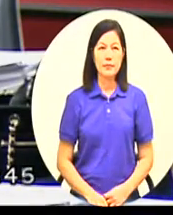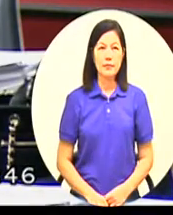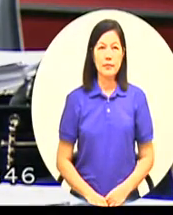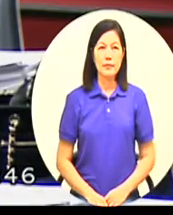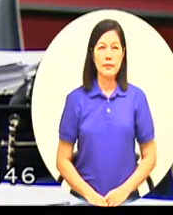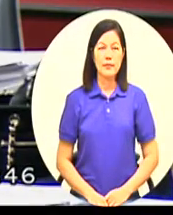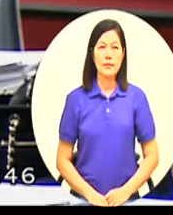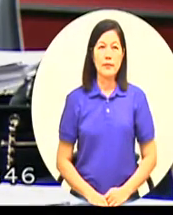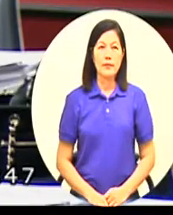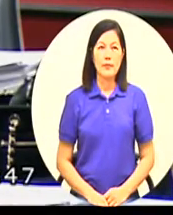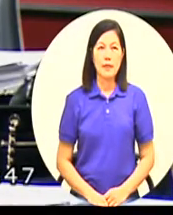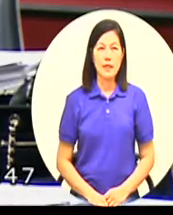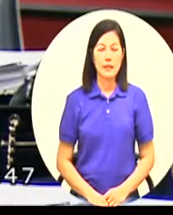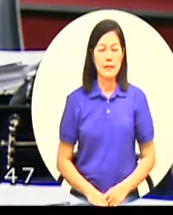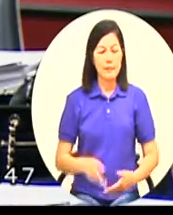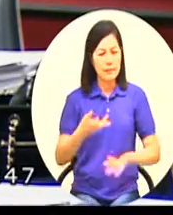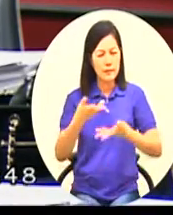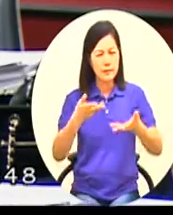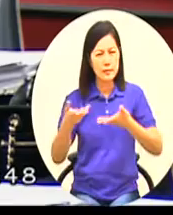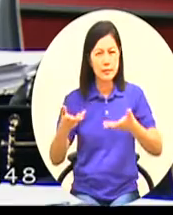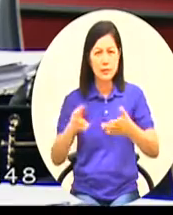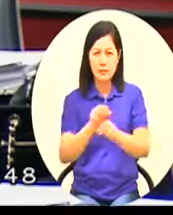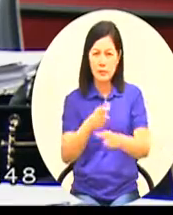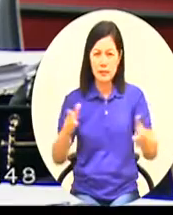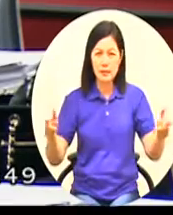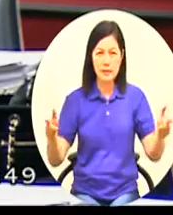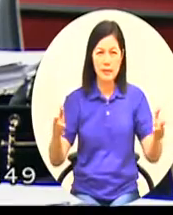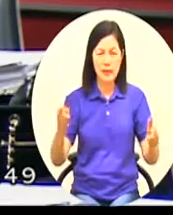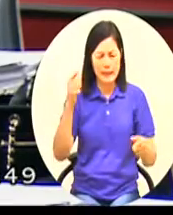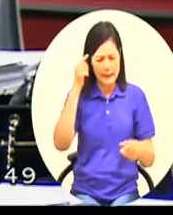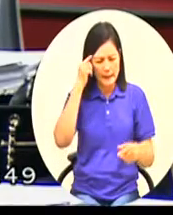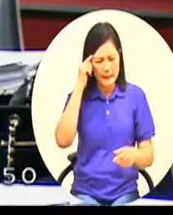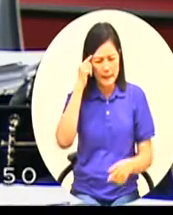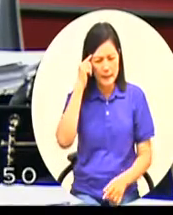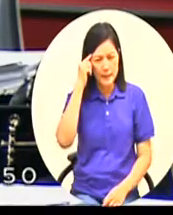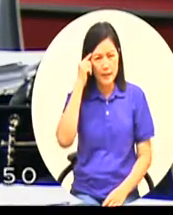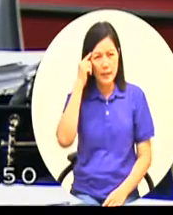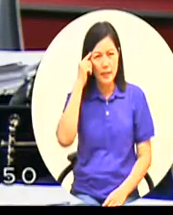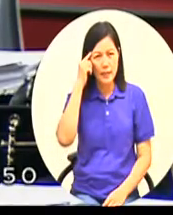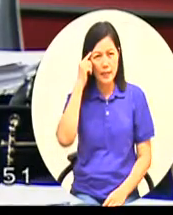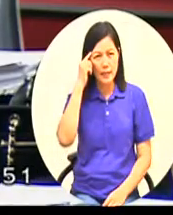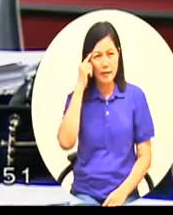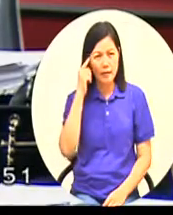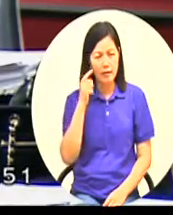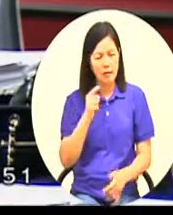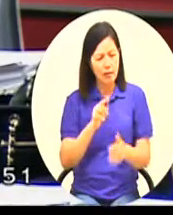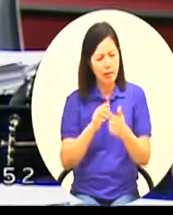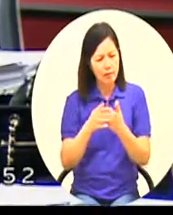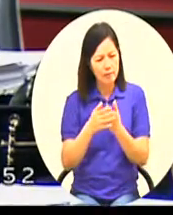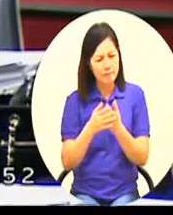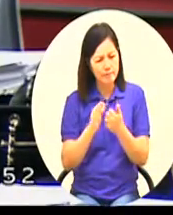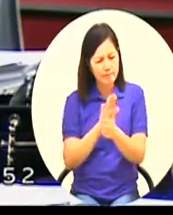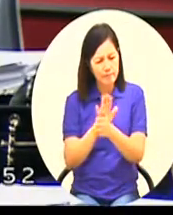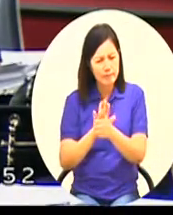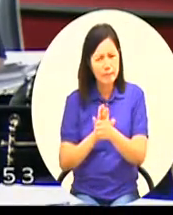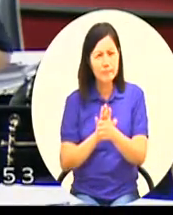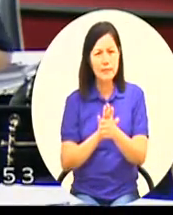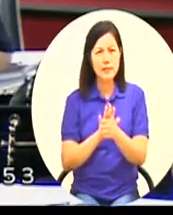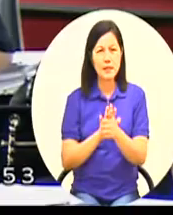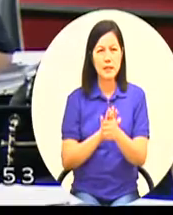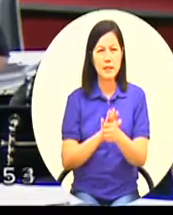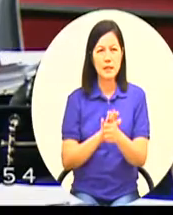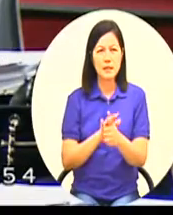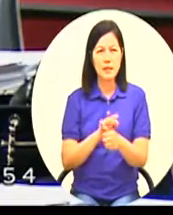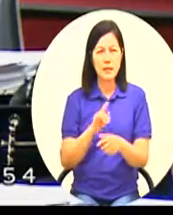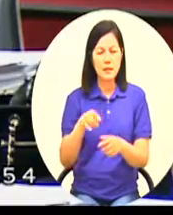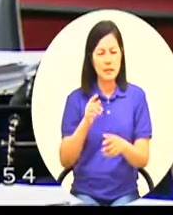是就是说很多事情哦，就是想要心疼大家，但是说真的，民众的事情每天都在发生